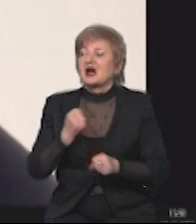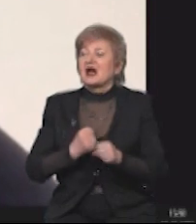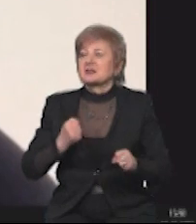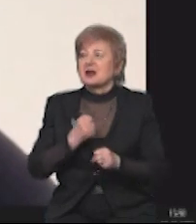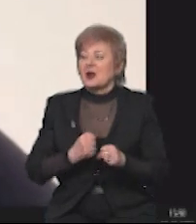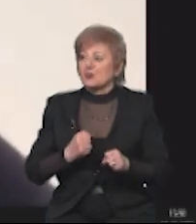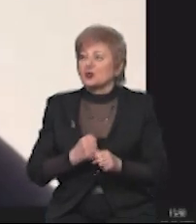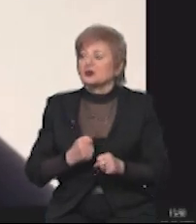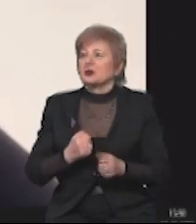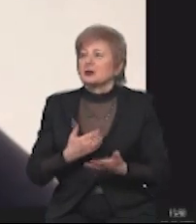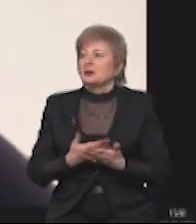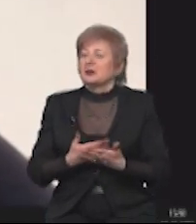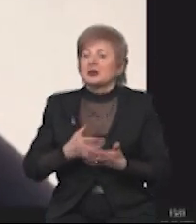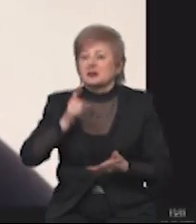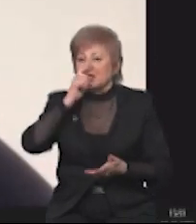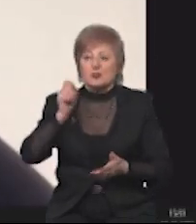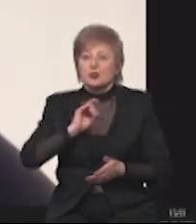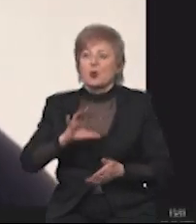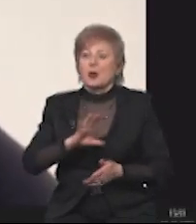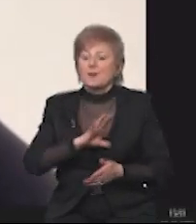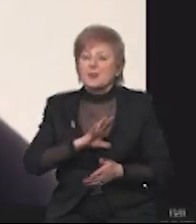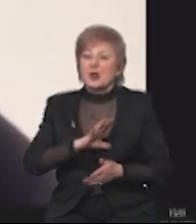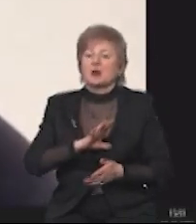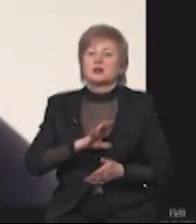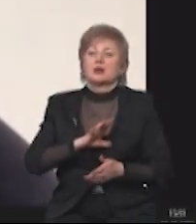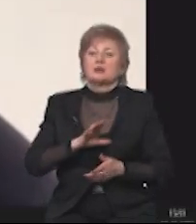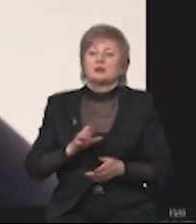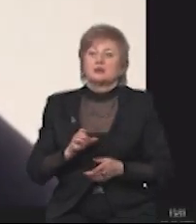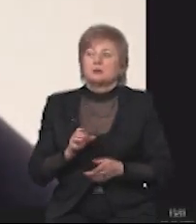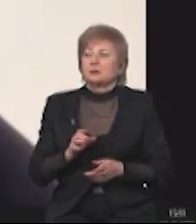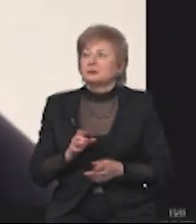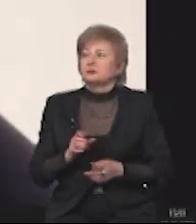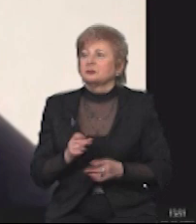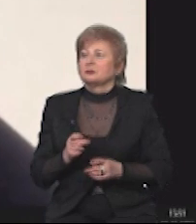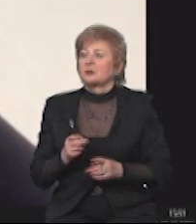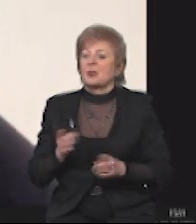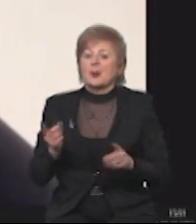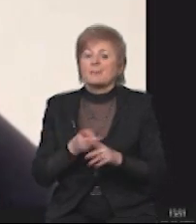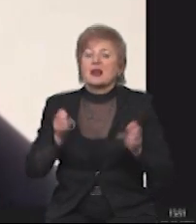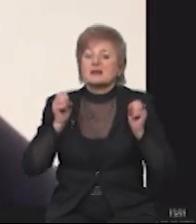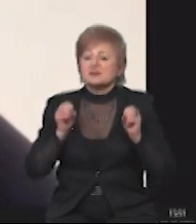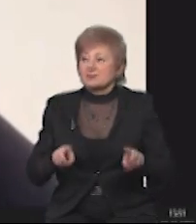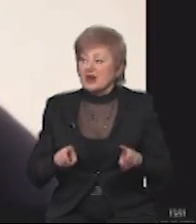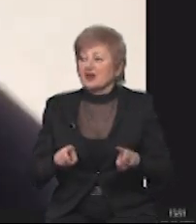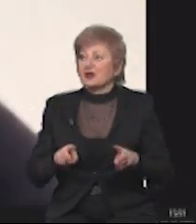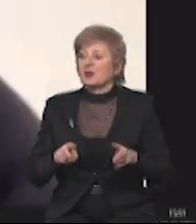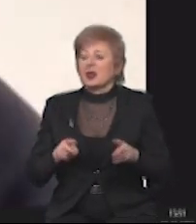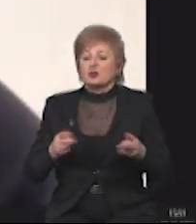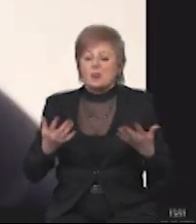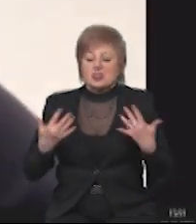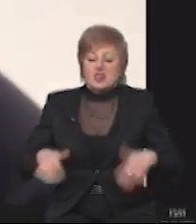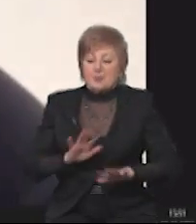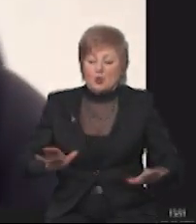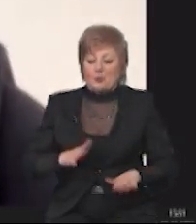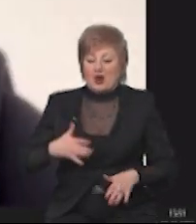Разработать державы было бы неплохо алгоритм безпеки попадания нашего продукта, потому